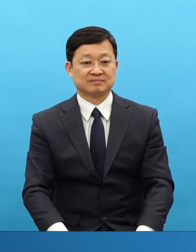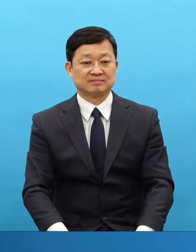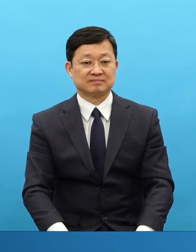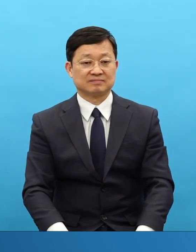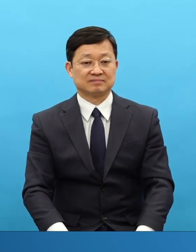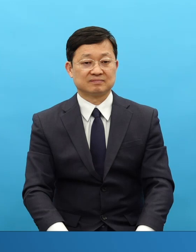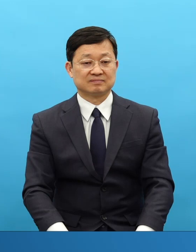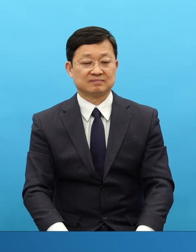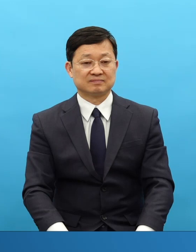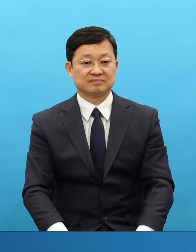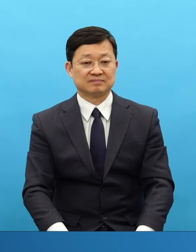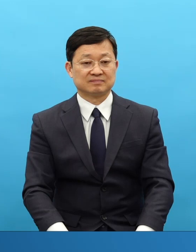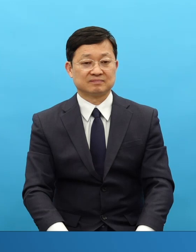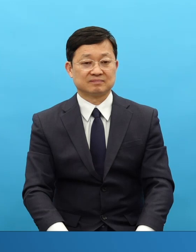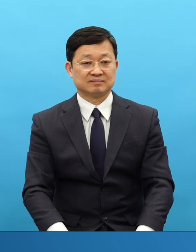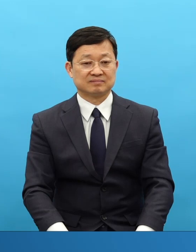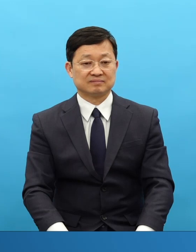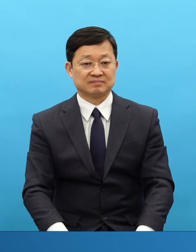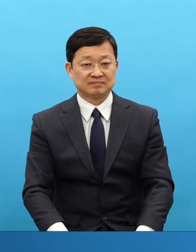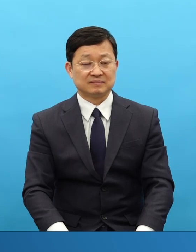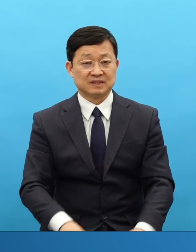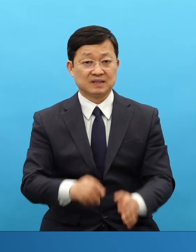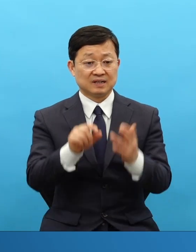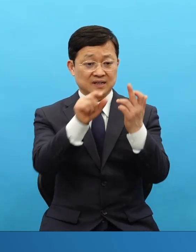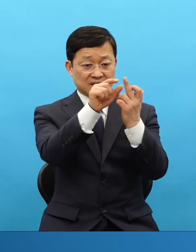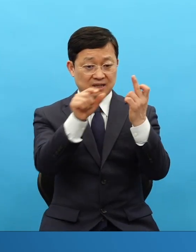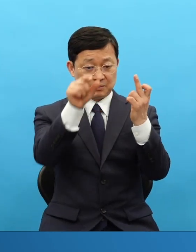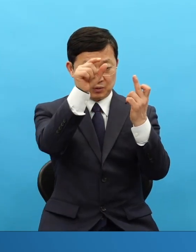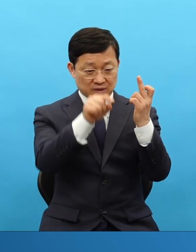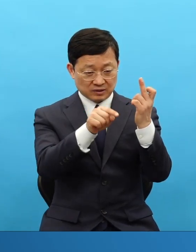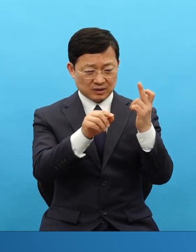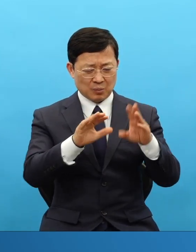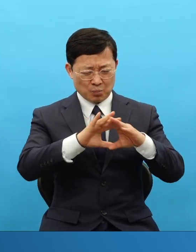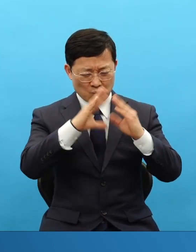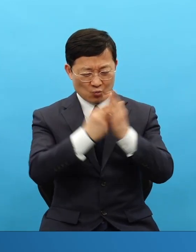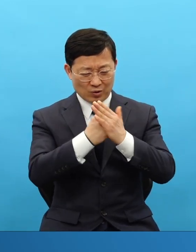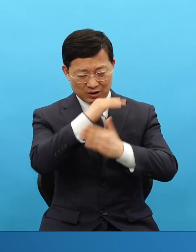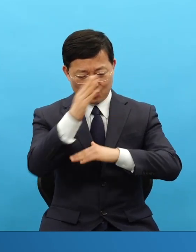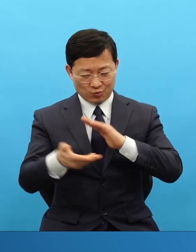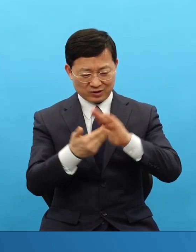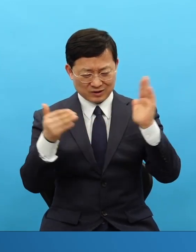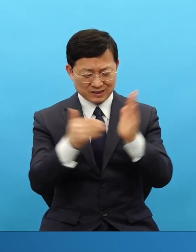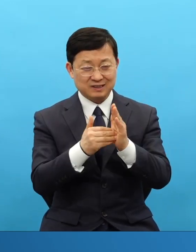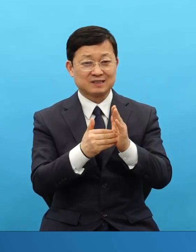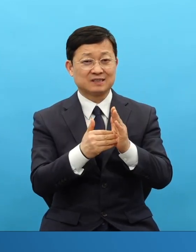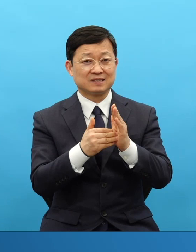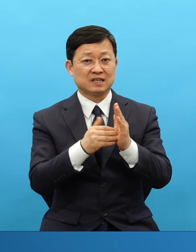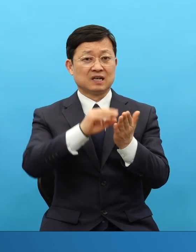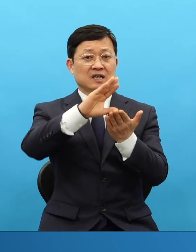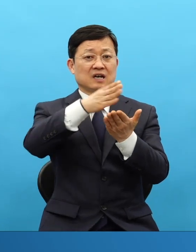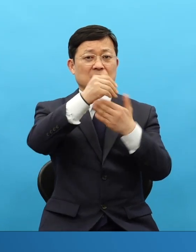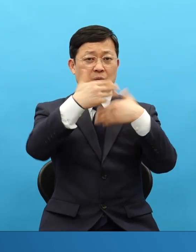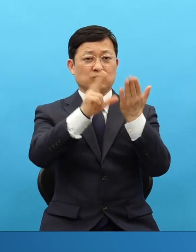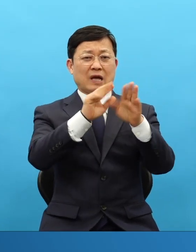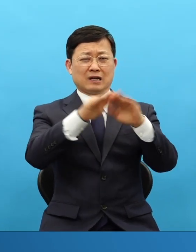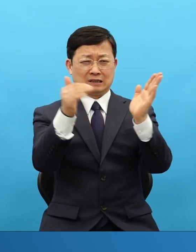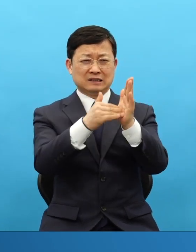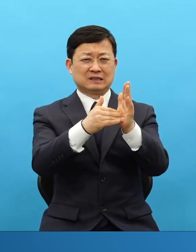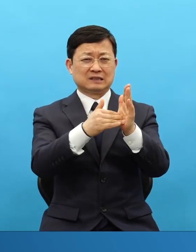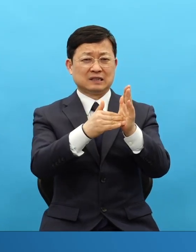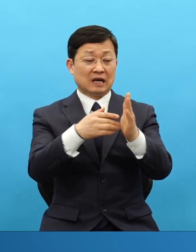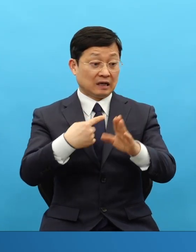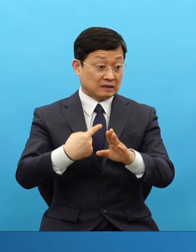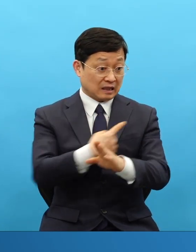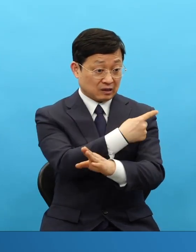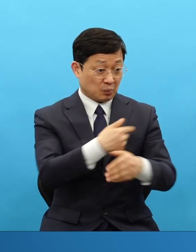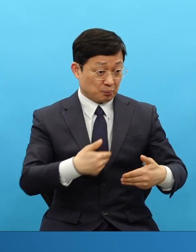이게 다 완성해버렸어요 다른 착각하면 안됩니다 완성해버렸습니다 다